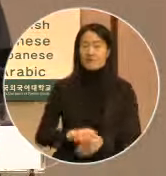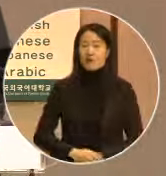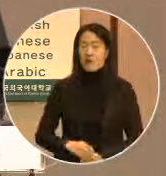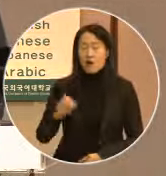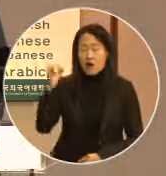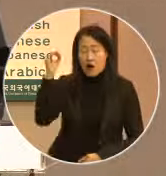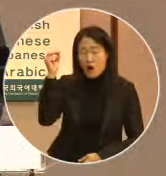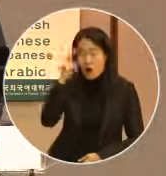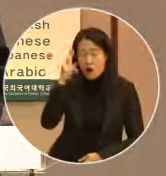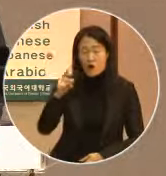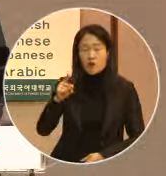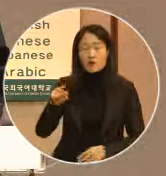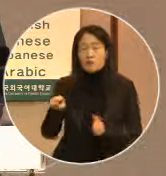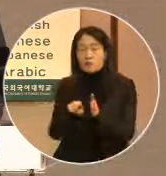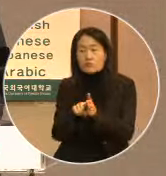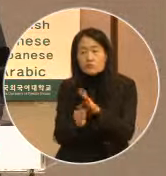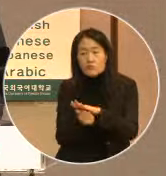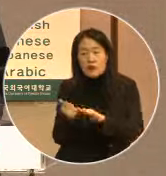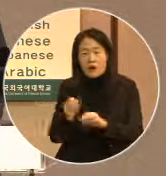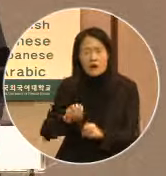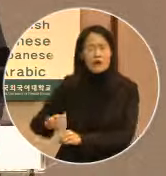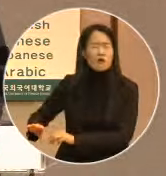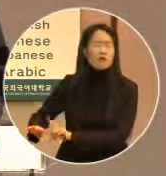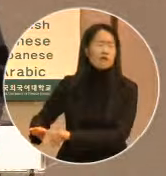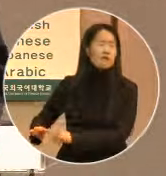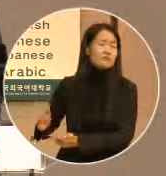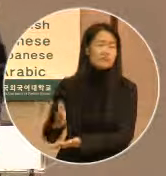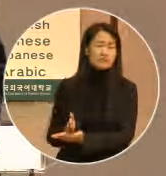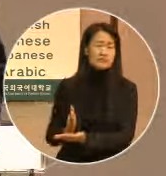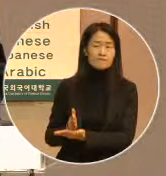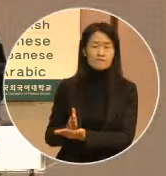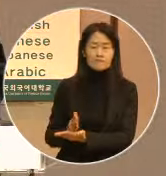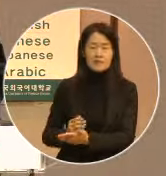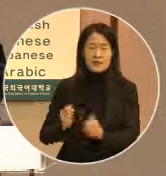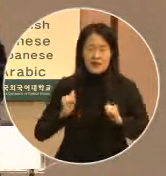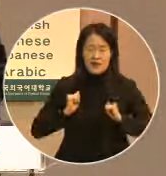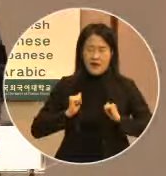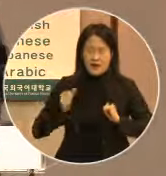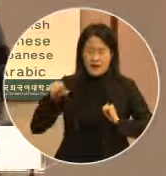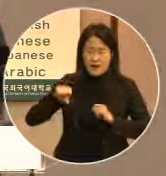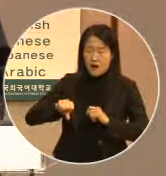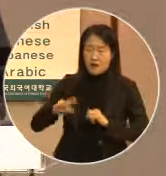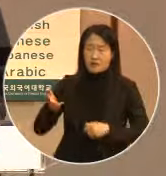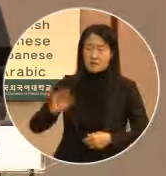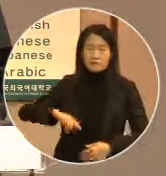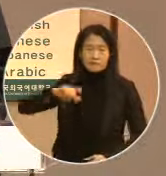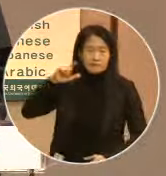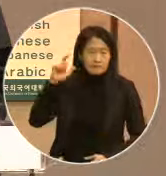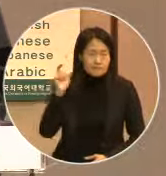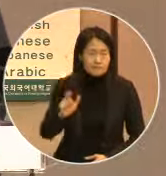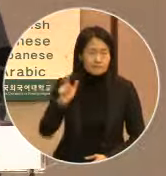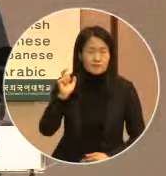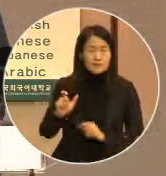어느 순간에도 믿음과 희망을 잃지 말고 100번 꺾여도 절대 부러지지